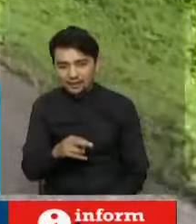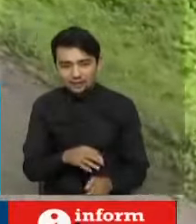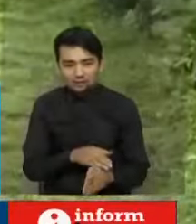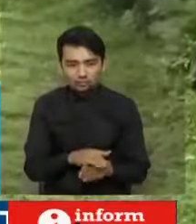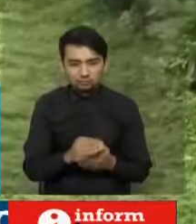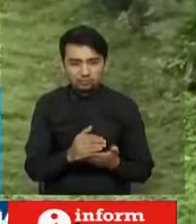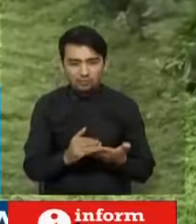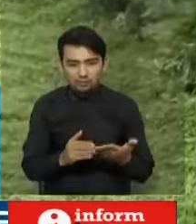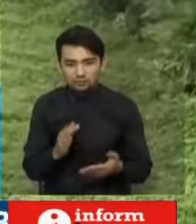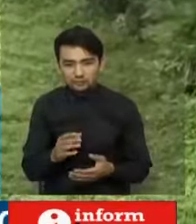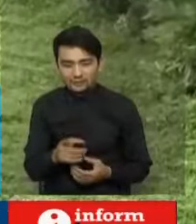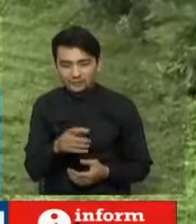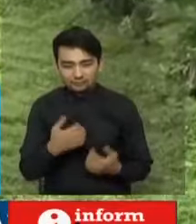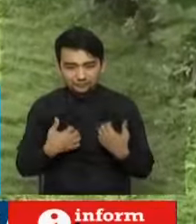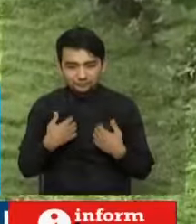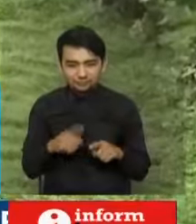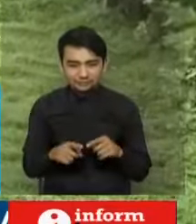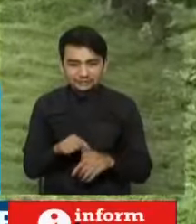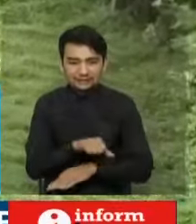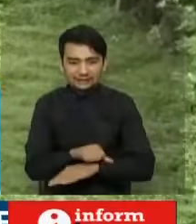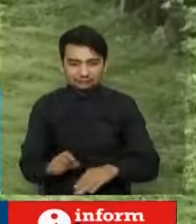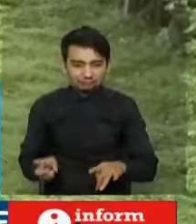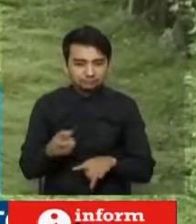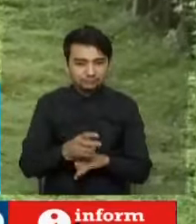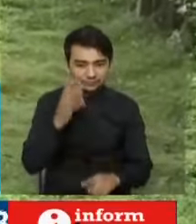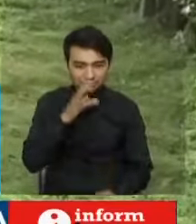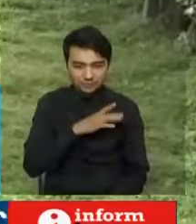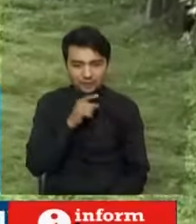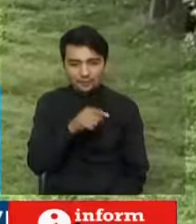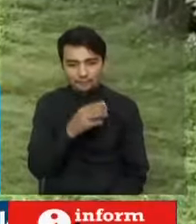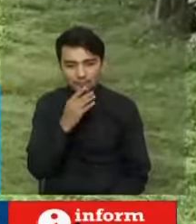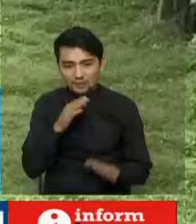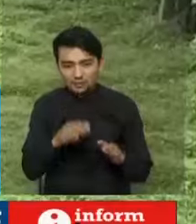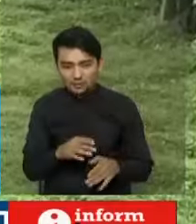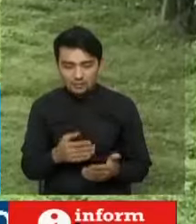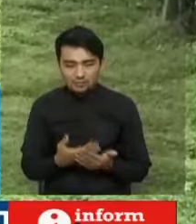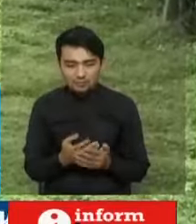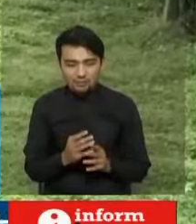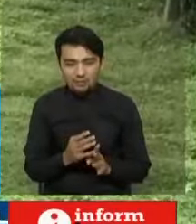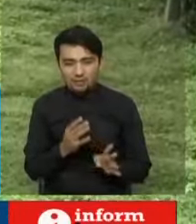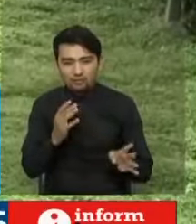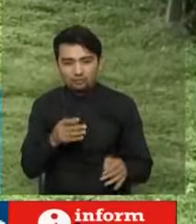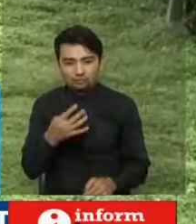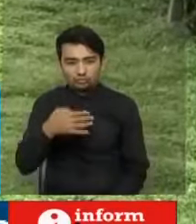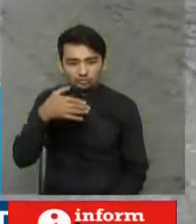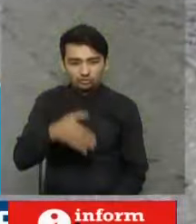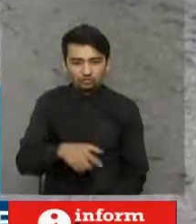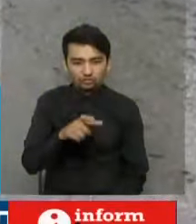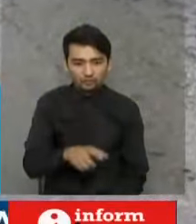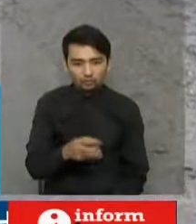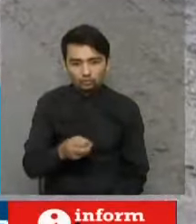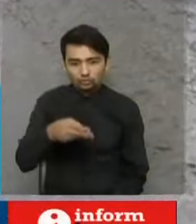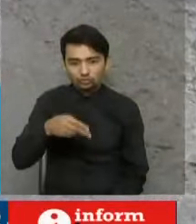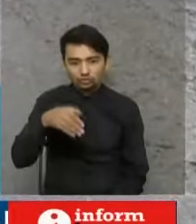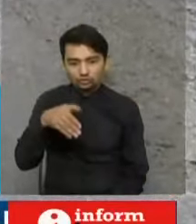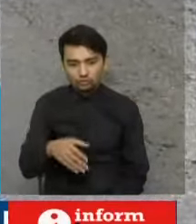спешат к этому времени успеть пересечь границу. Сейчас на рубеже уже скопилось около 40 тысяч человек, еще более 2 тысяч